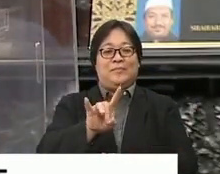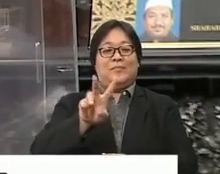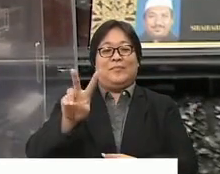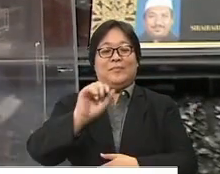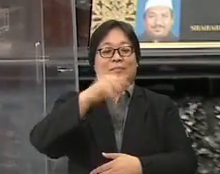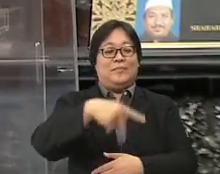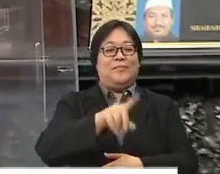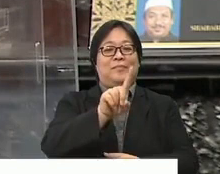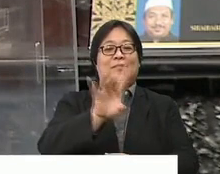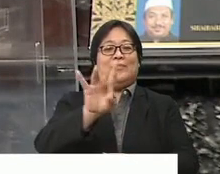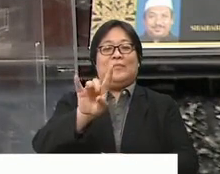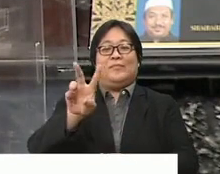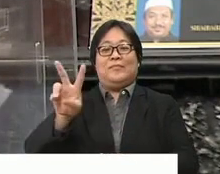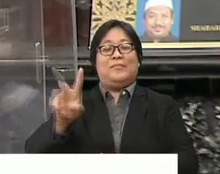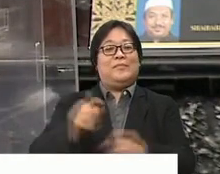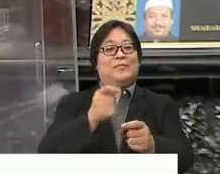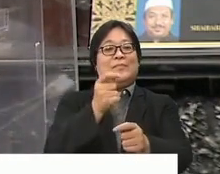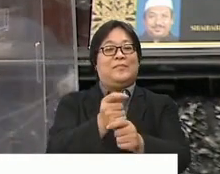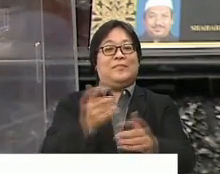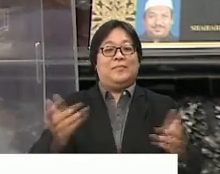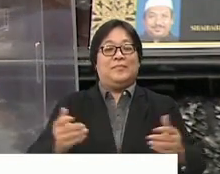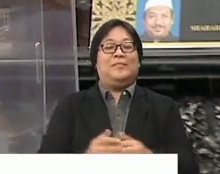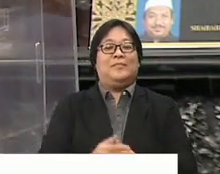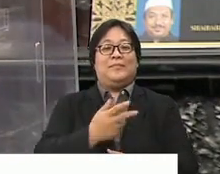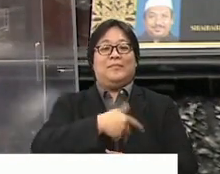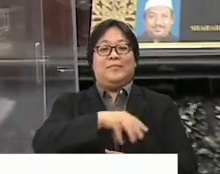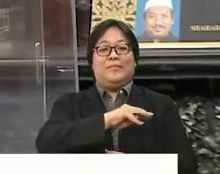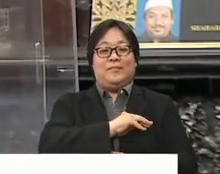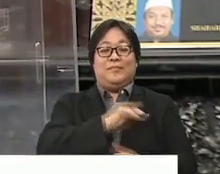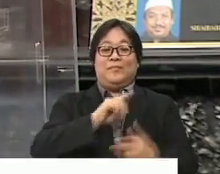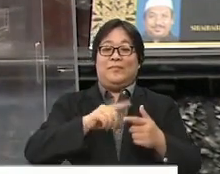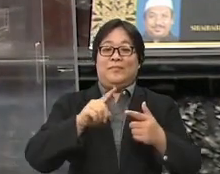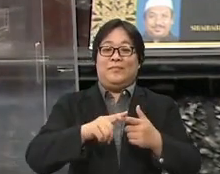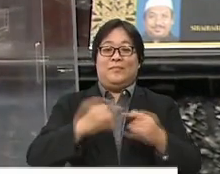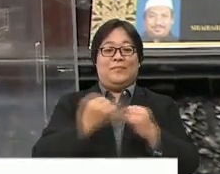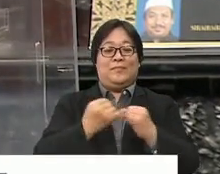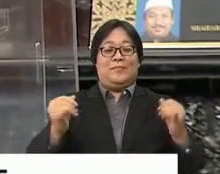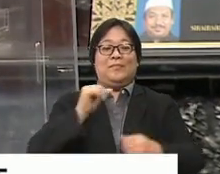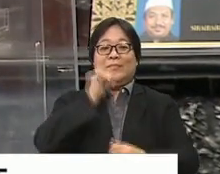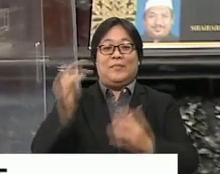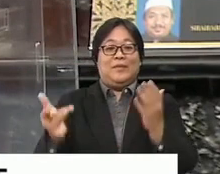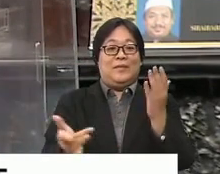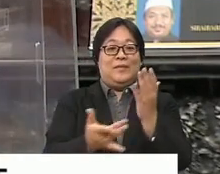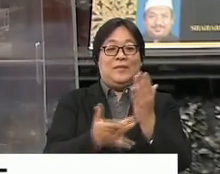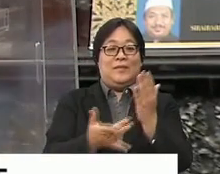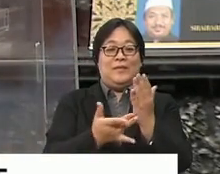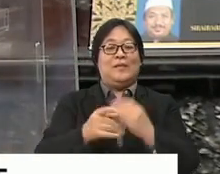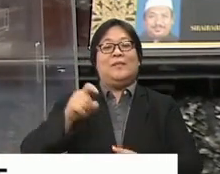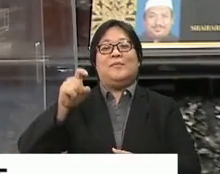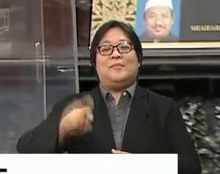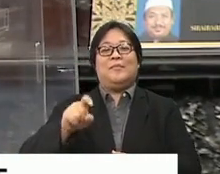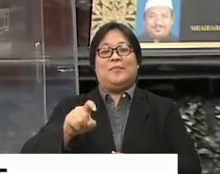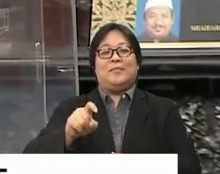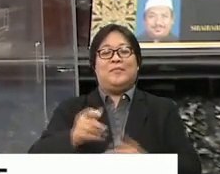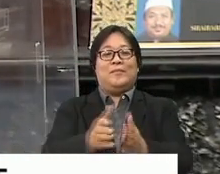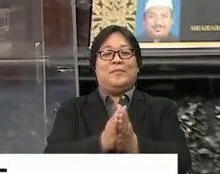episode 182 menetapkan bahwa Kementerian atau jabatan bukan teknik perlu